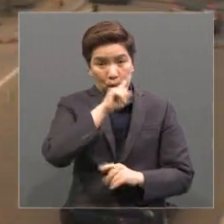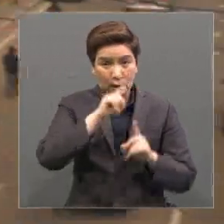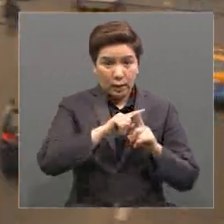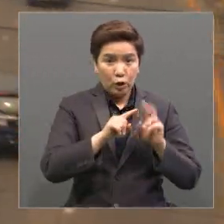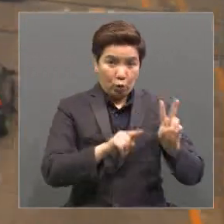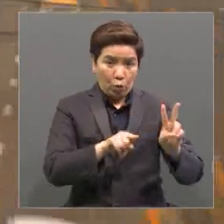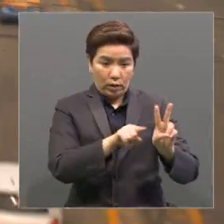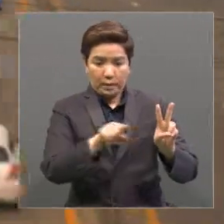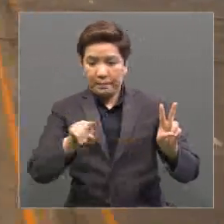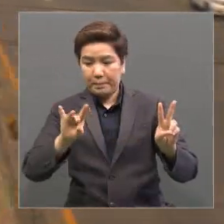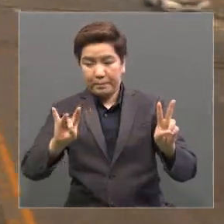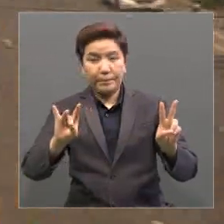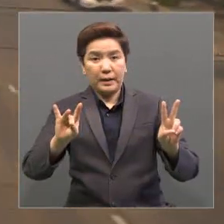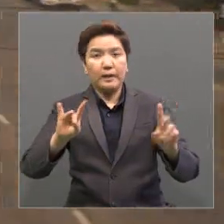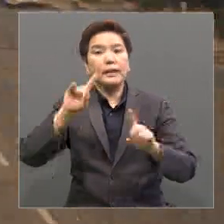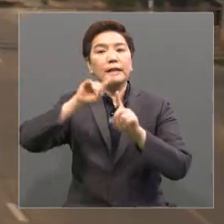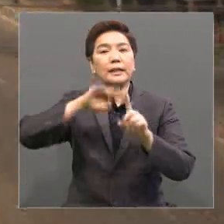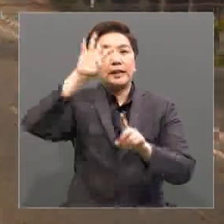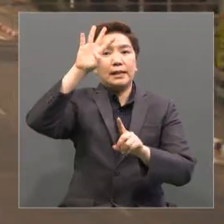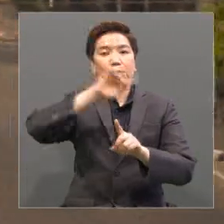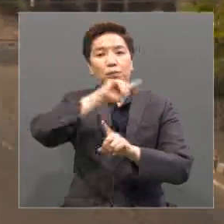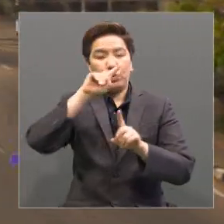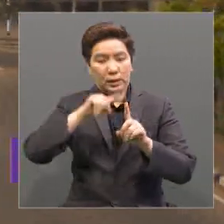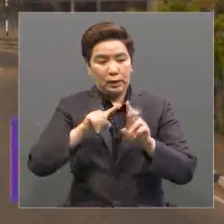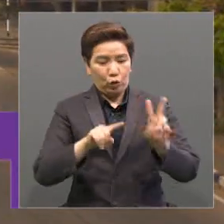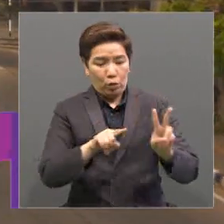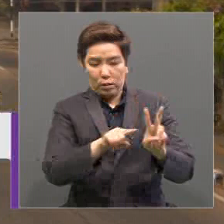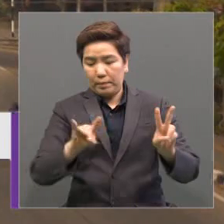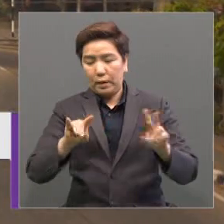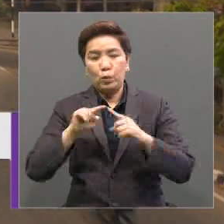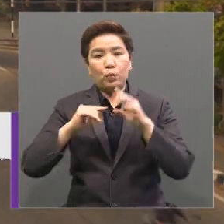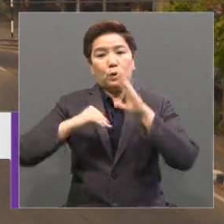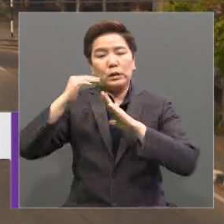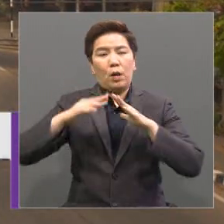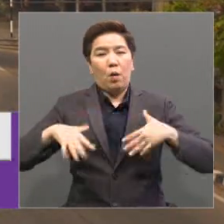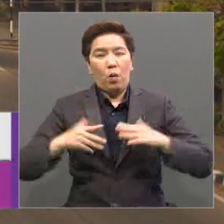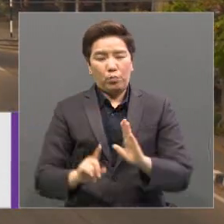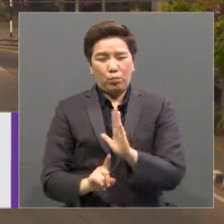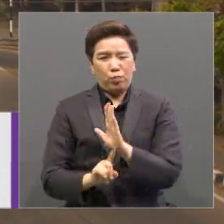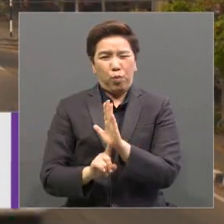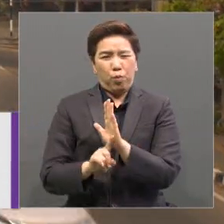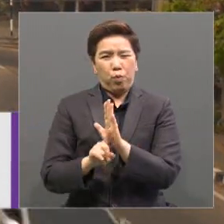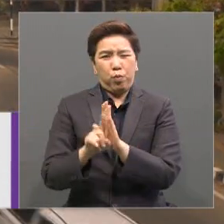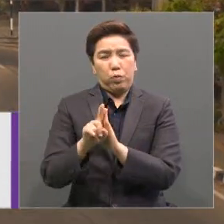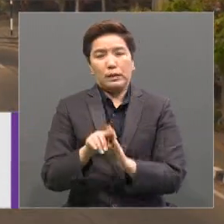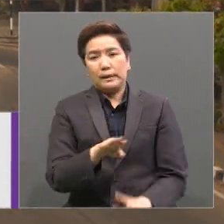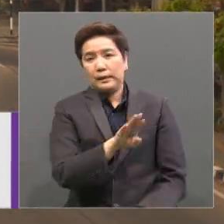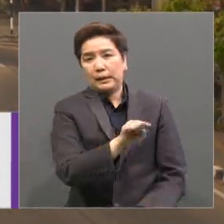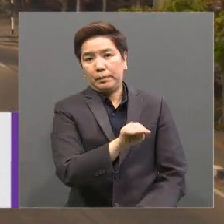ถึงวันที่ 8เมษายน2566ในพื้นที่ภาคเหนือในอุณหภูมิจะสูงระหว่าง